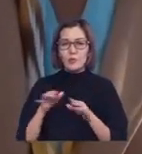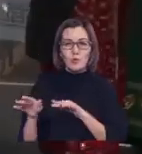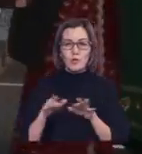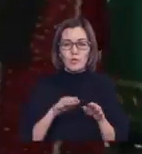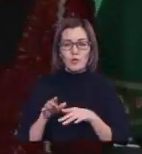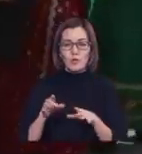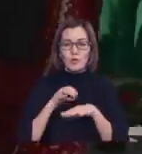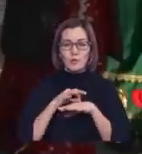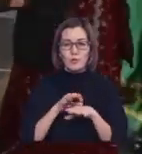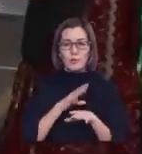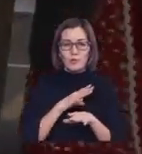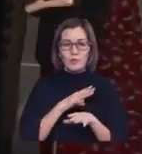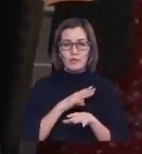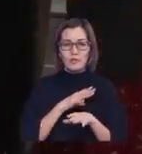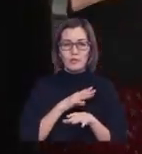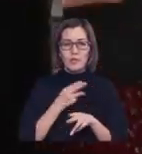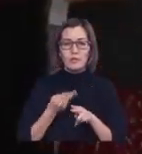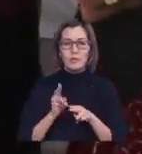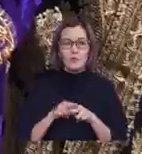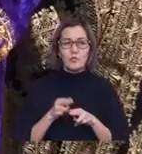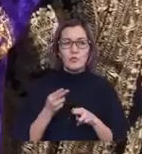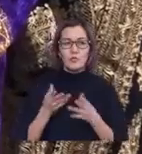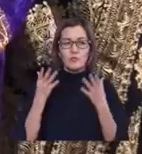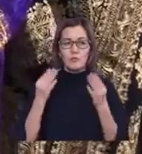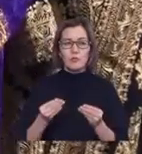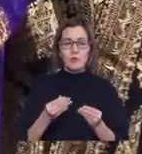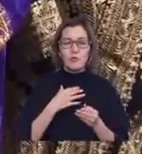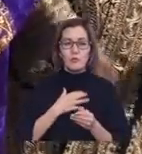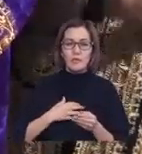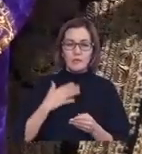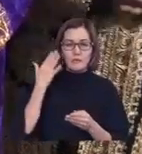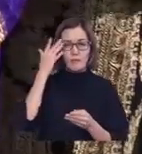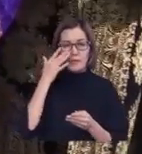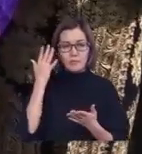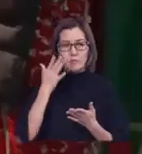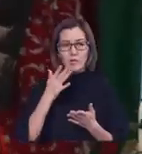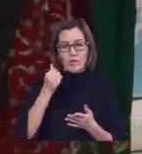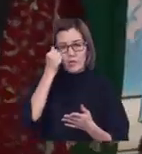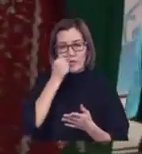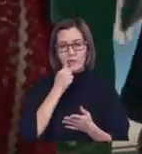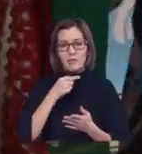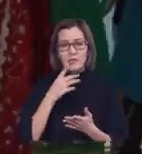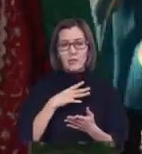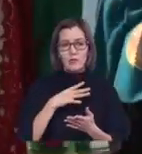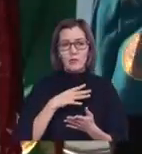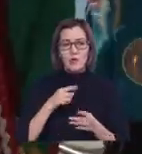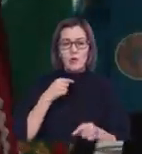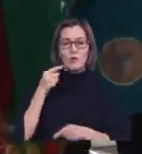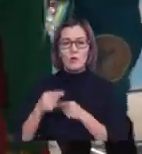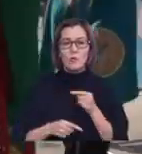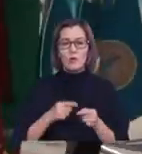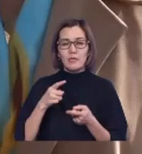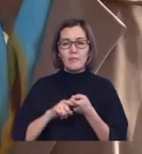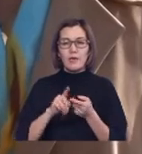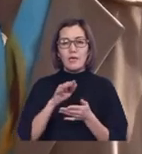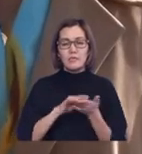патриотизм мерекесіне айланды. Сондықтан бұл күннің басты мәні алғыс айту, тарихи жадты сақтау, ұрпақтар арасындағы